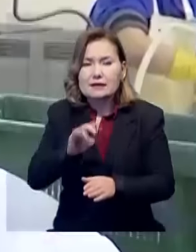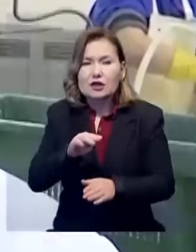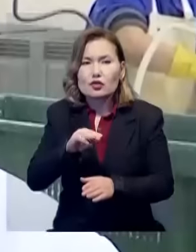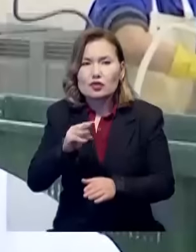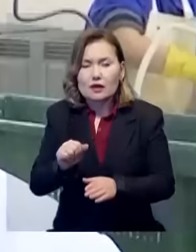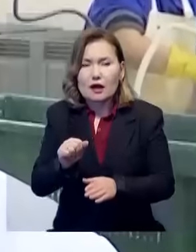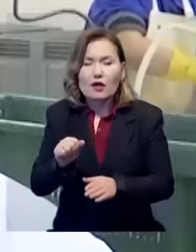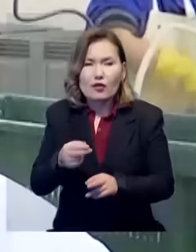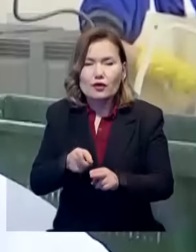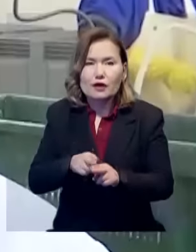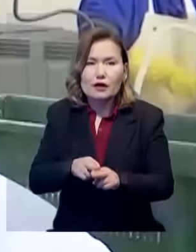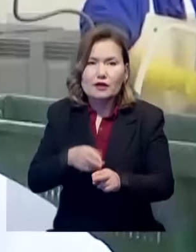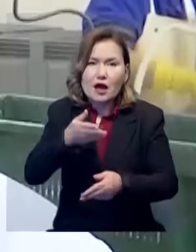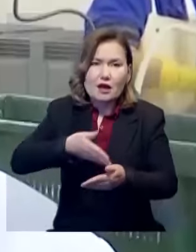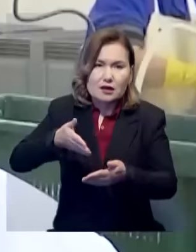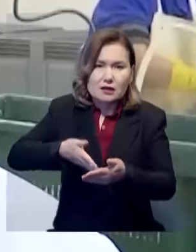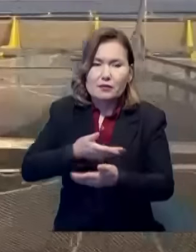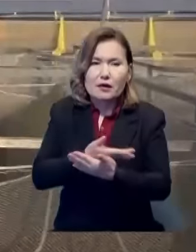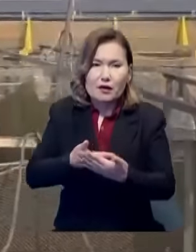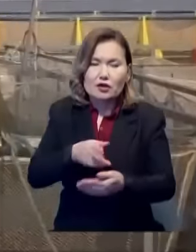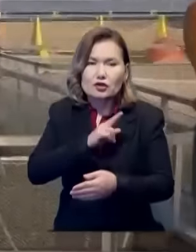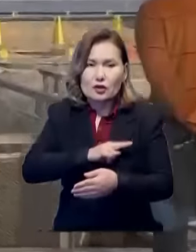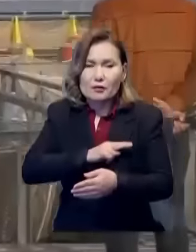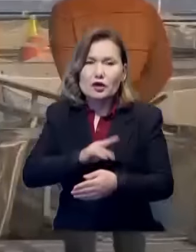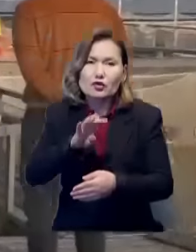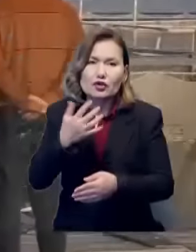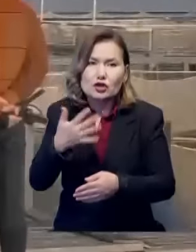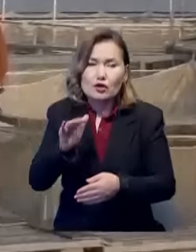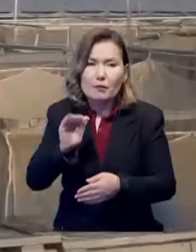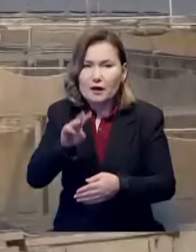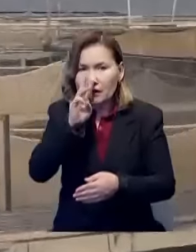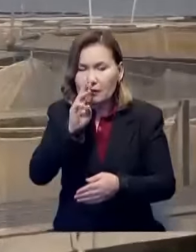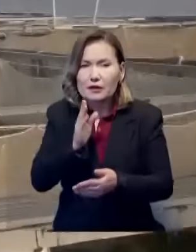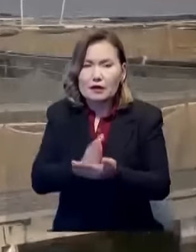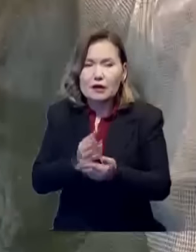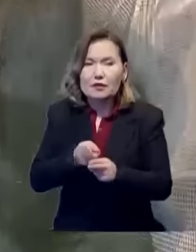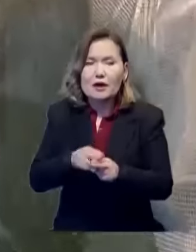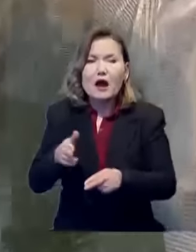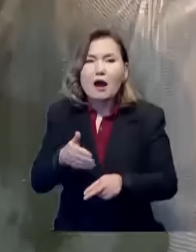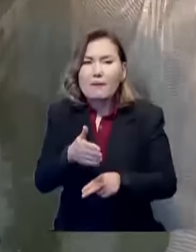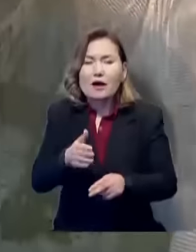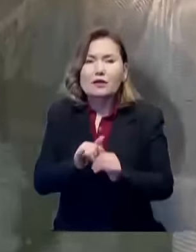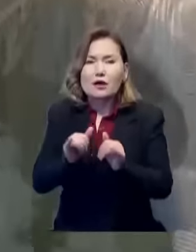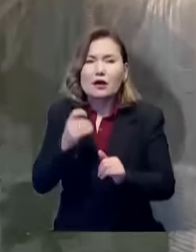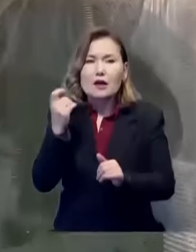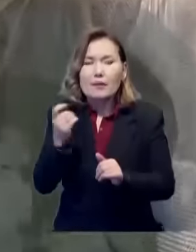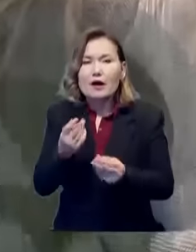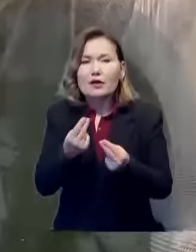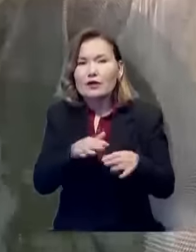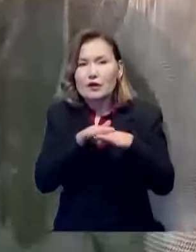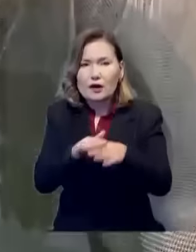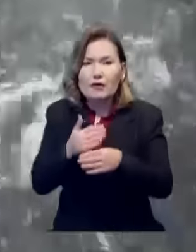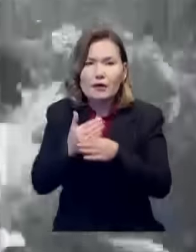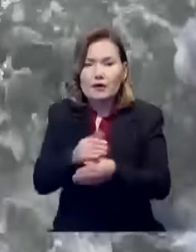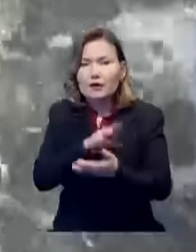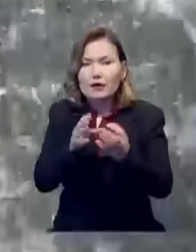айда 400-450 мың айлық алады. 2023 жылы өңірдегі балық шаруашылығын дамытушыларға инвестициялық субсидия